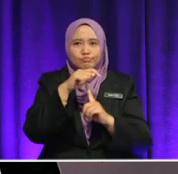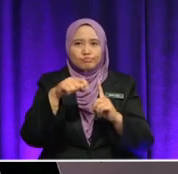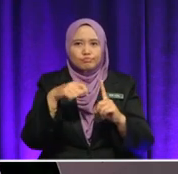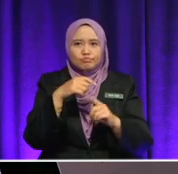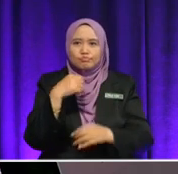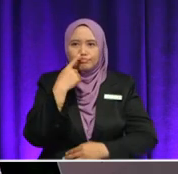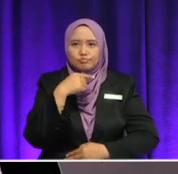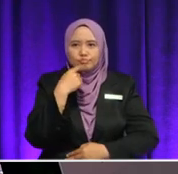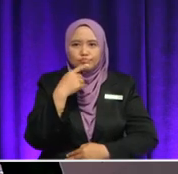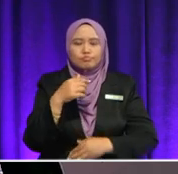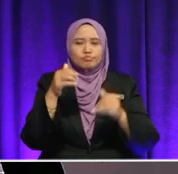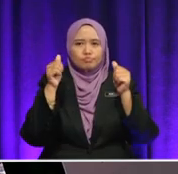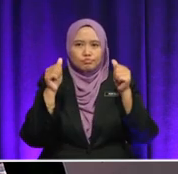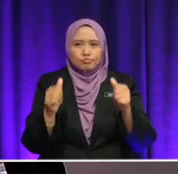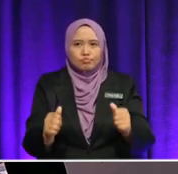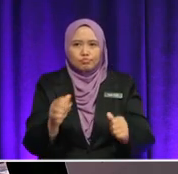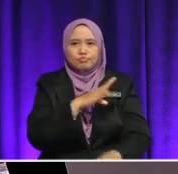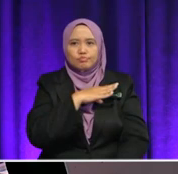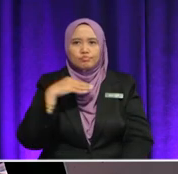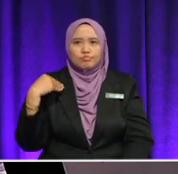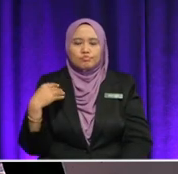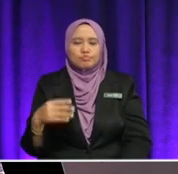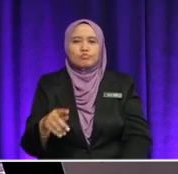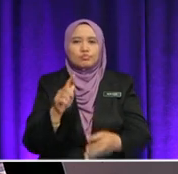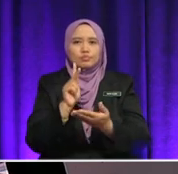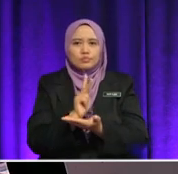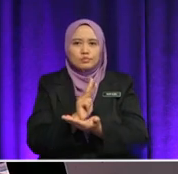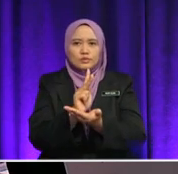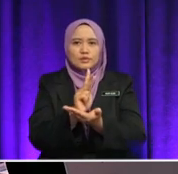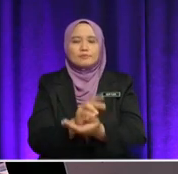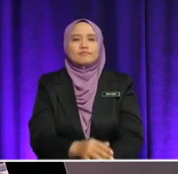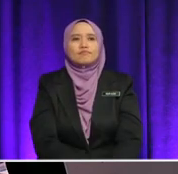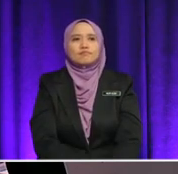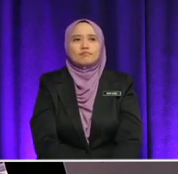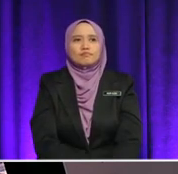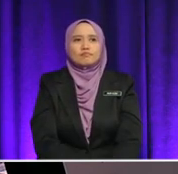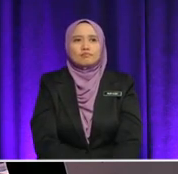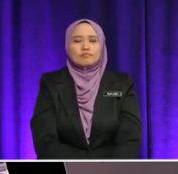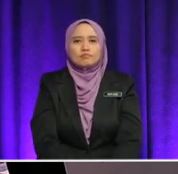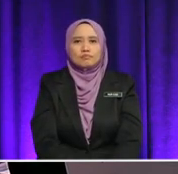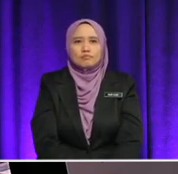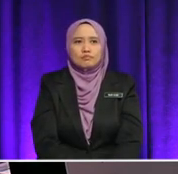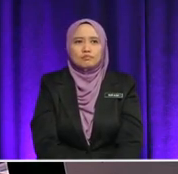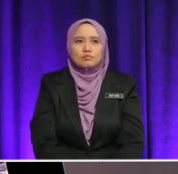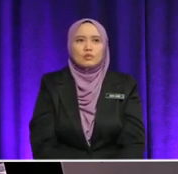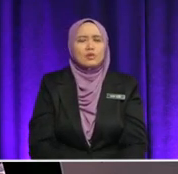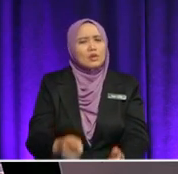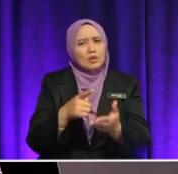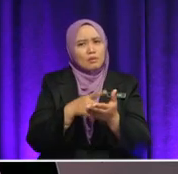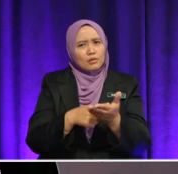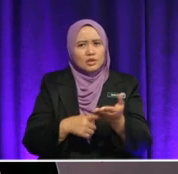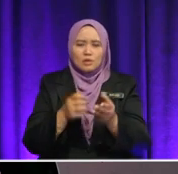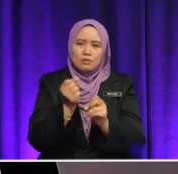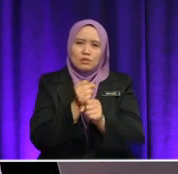tersebut Jadi sekarang kita lihat cadangan Apa itu bentuk y dan apa itu